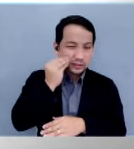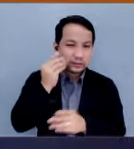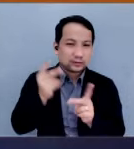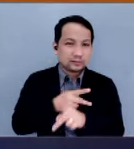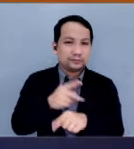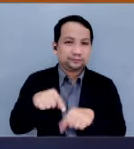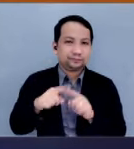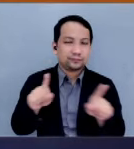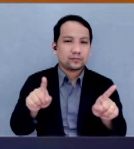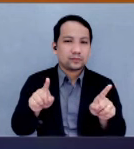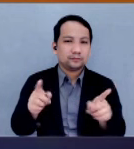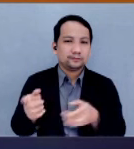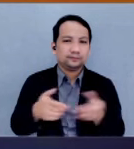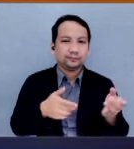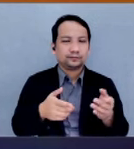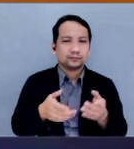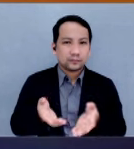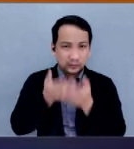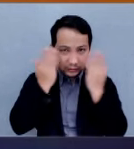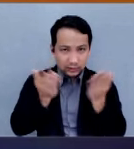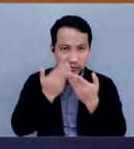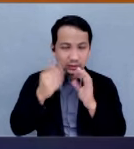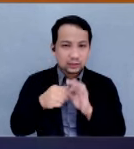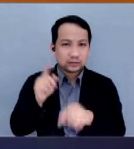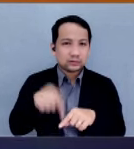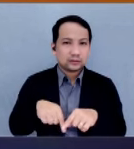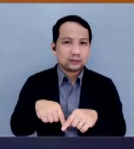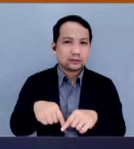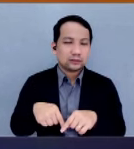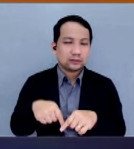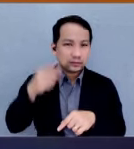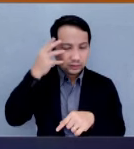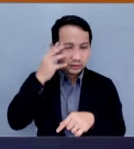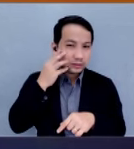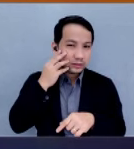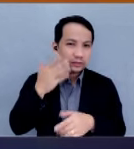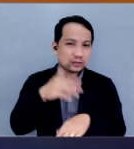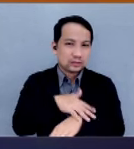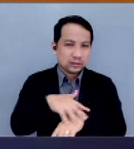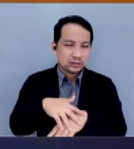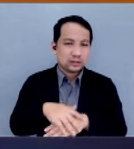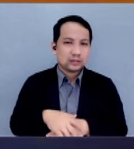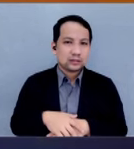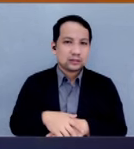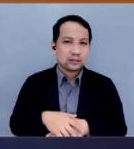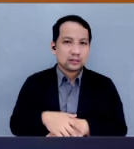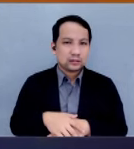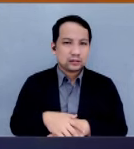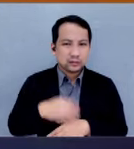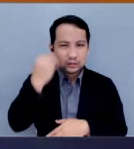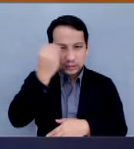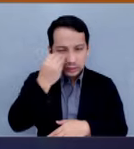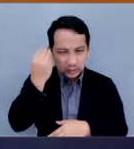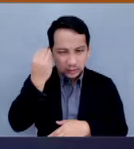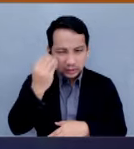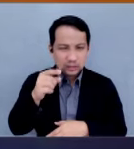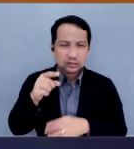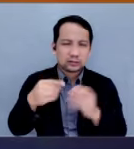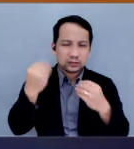agad siyang nakapaghilamos kaya't di gaanong nalapnos ang kanyang balat. Yun nga lang malabo raw ang paningin ng biktima